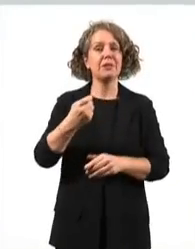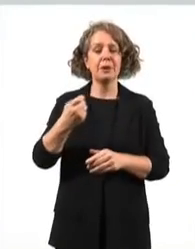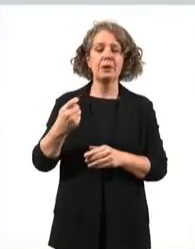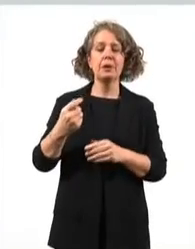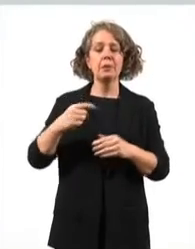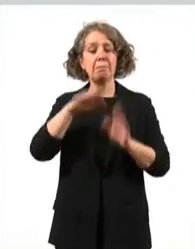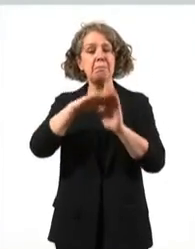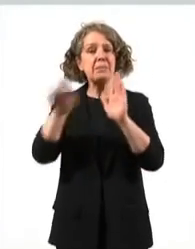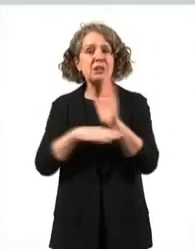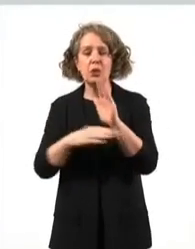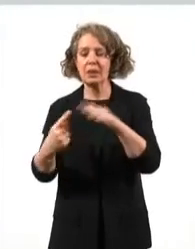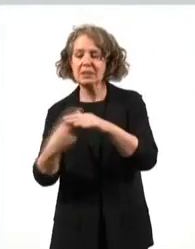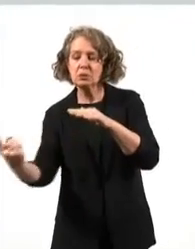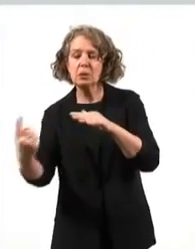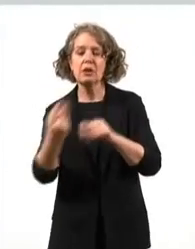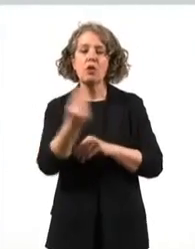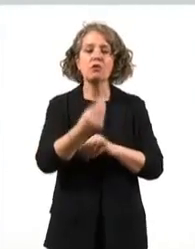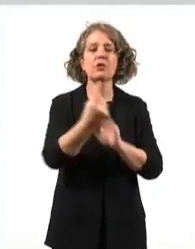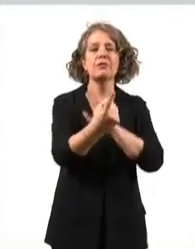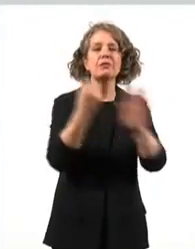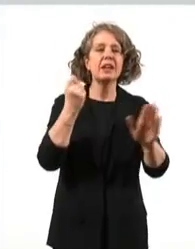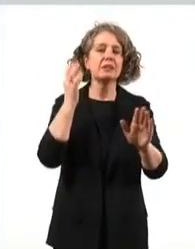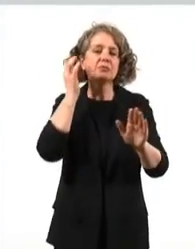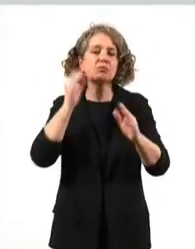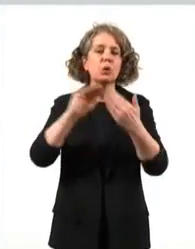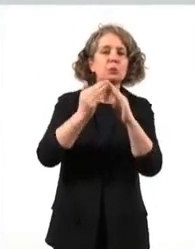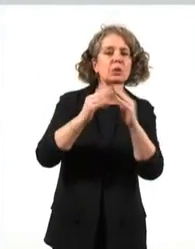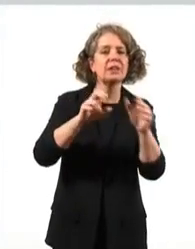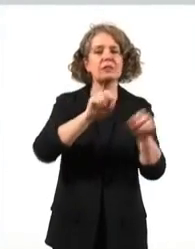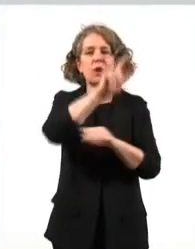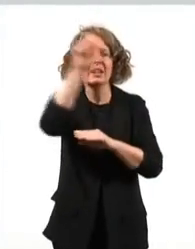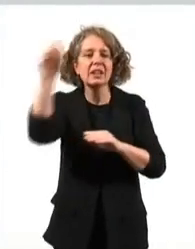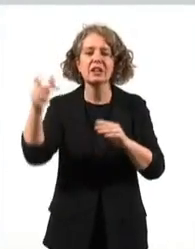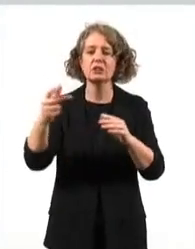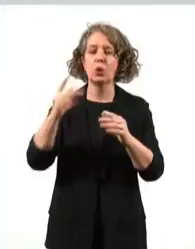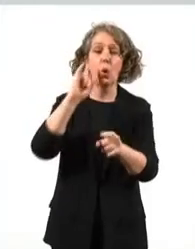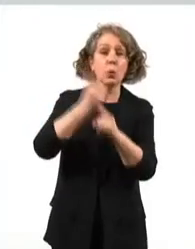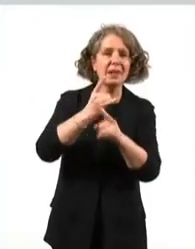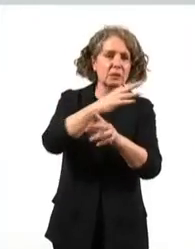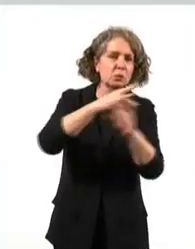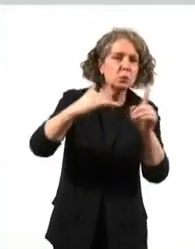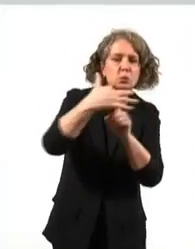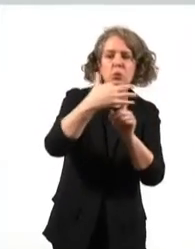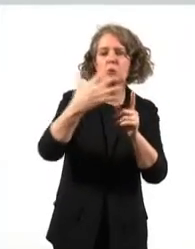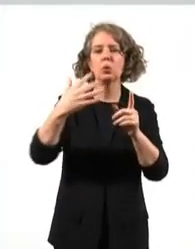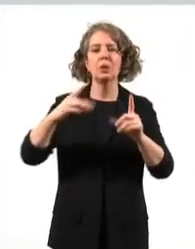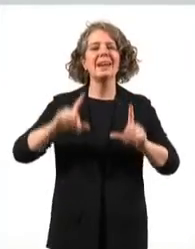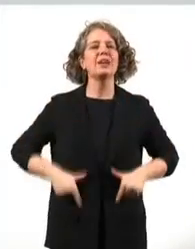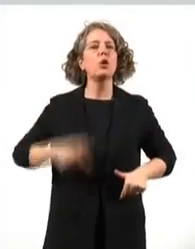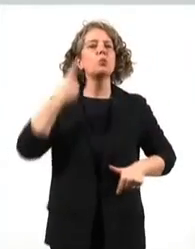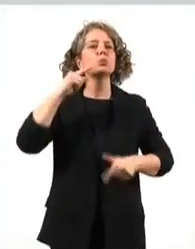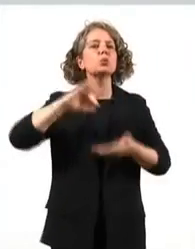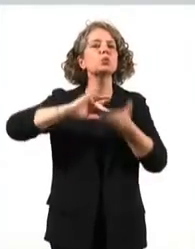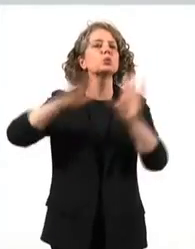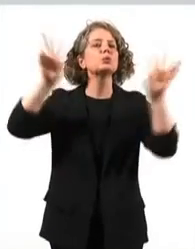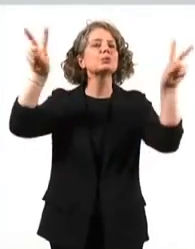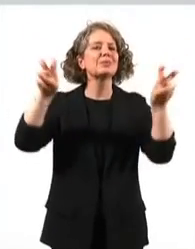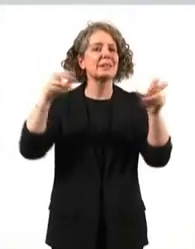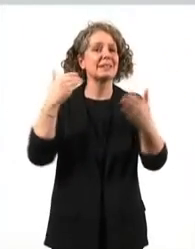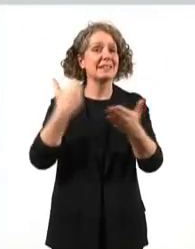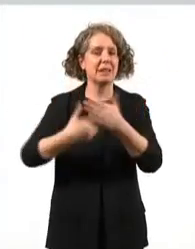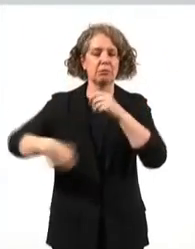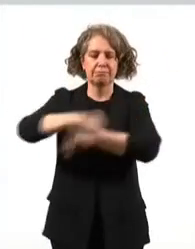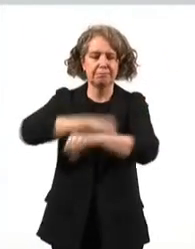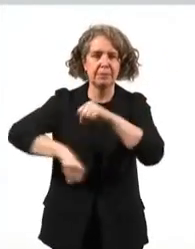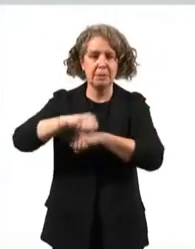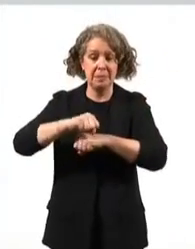les enfants qui sont issus de la communauté du voyage, celles et ceux qui sont dans les hôtels sociaux, qui s'organisent au sein d'écoles pour tous et qui n'ont pas accès à l'école en tout